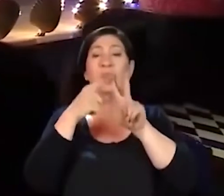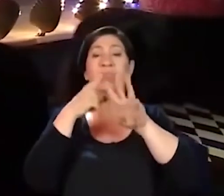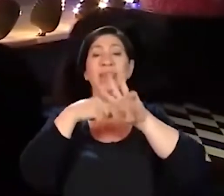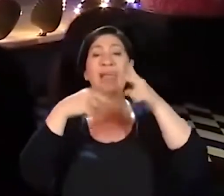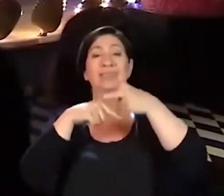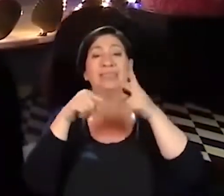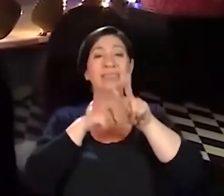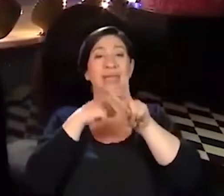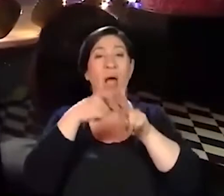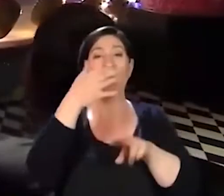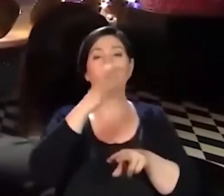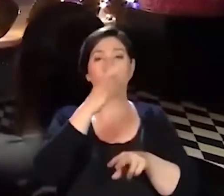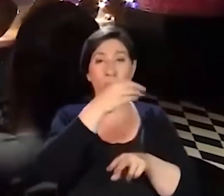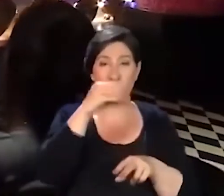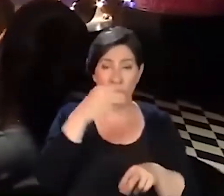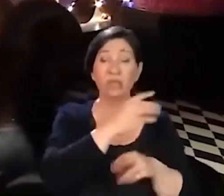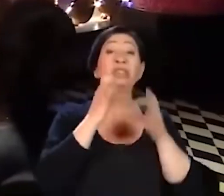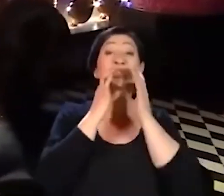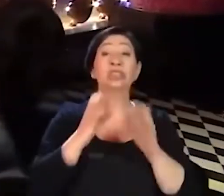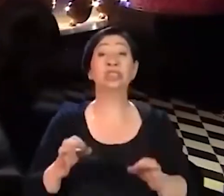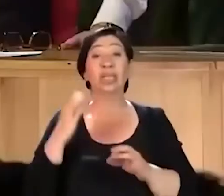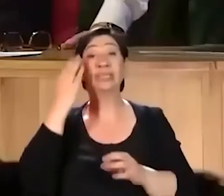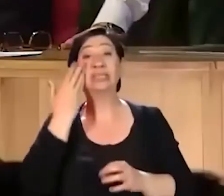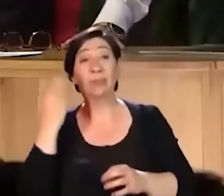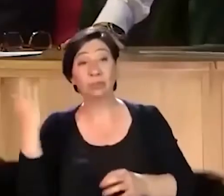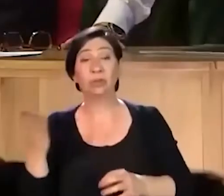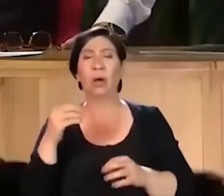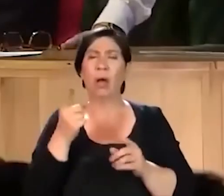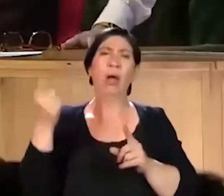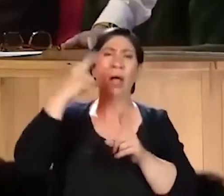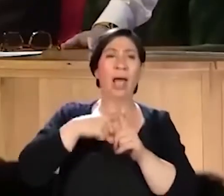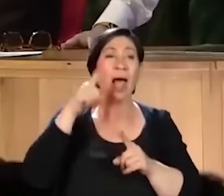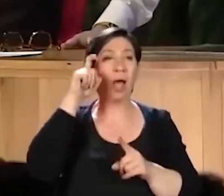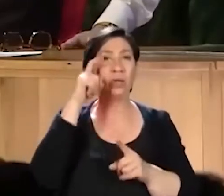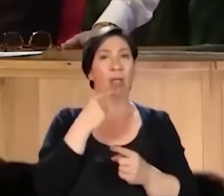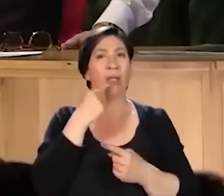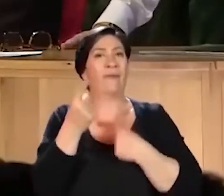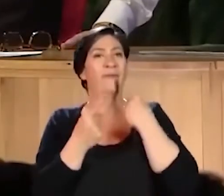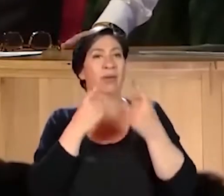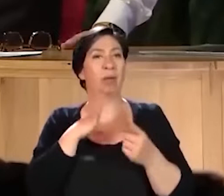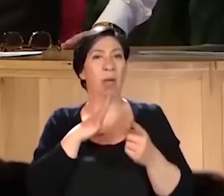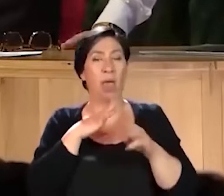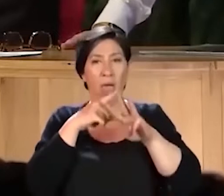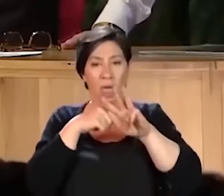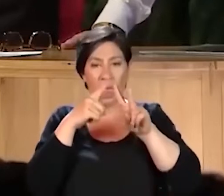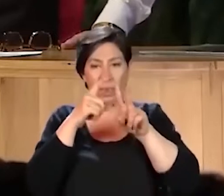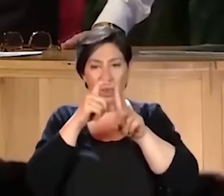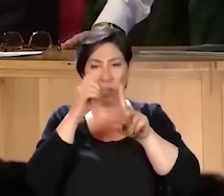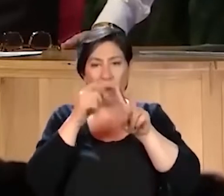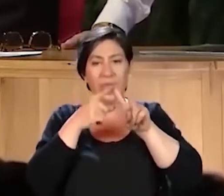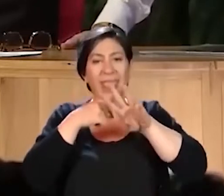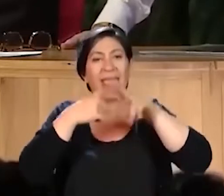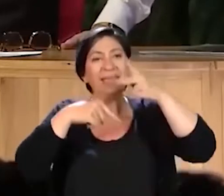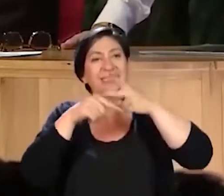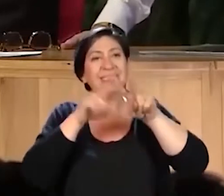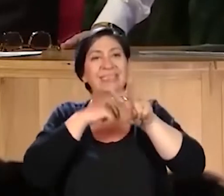milyon çindeyiz izlenmiş Hatta onun üzerine bir takım akıllıca laflar edildi bunlarda ya Endonezya'da 60 milyon izleniyorsa